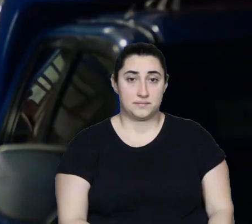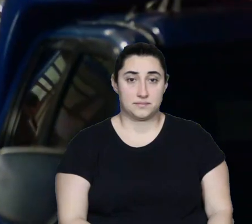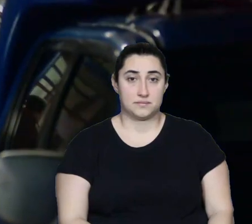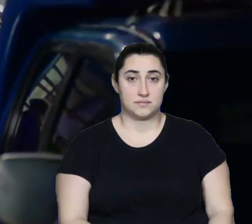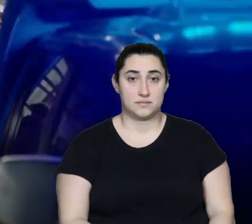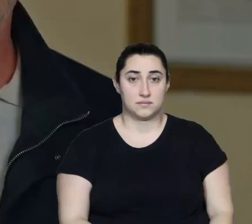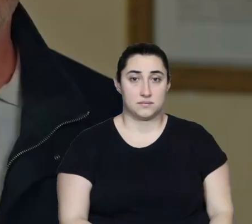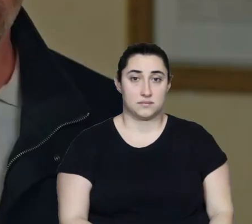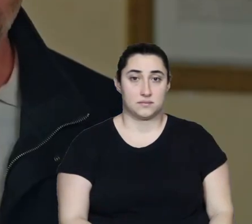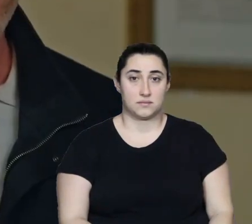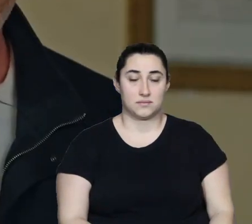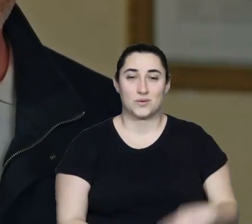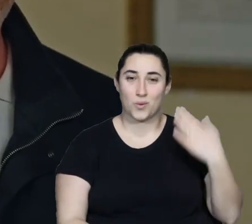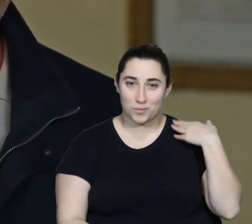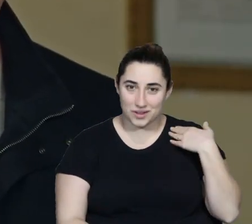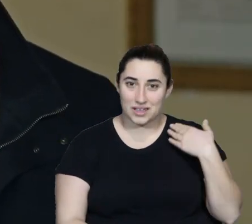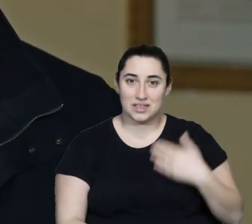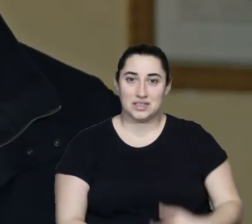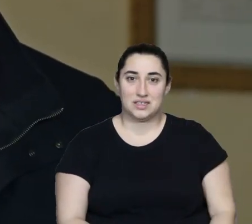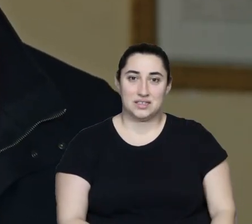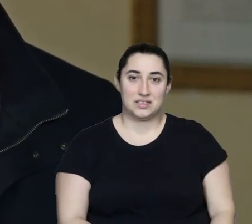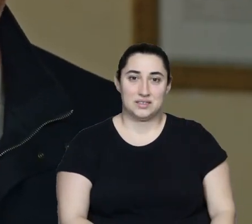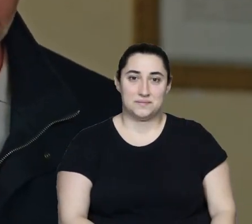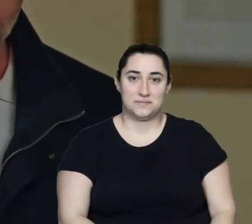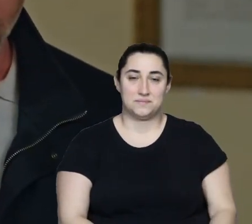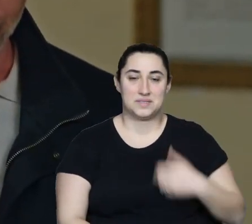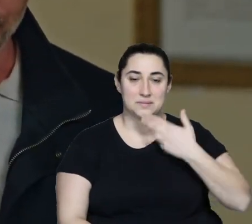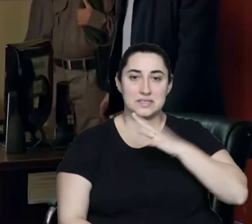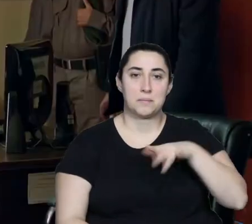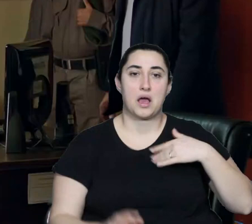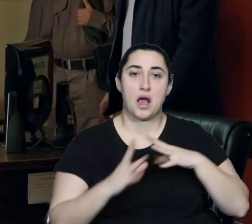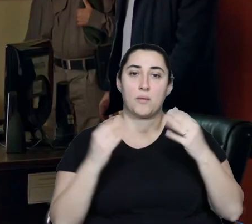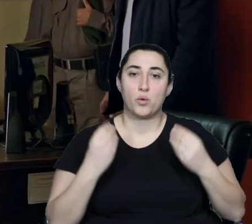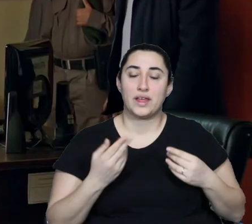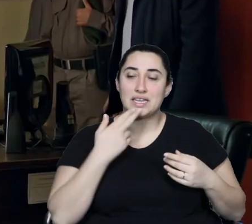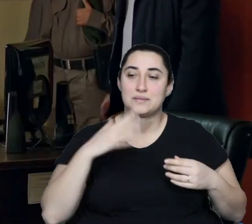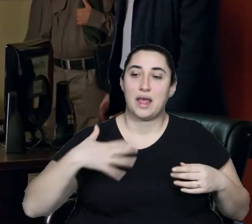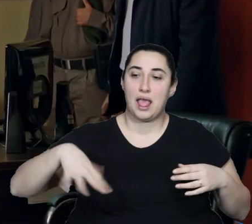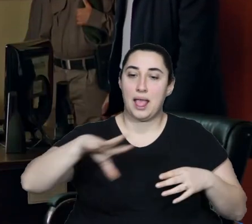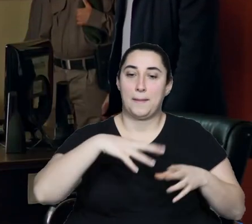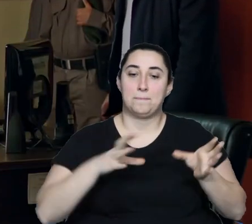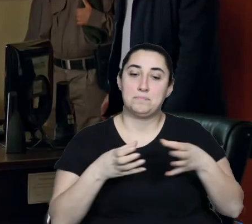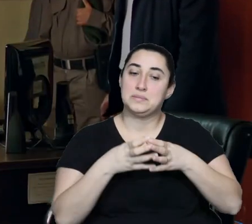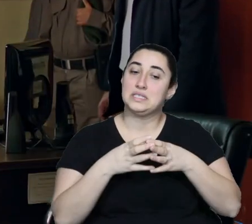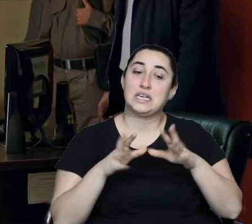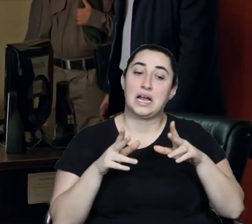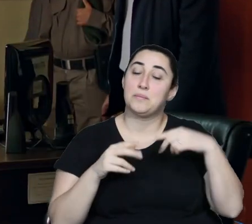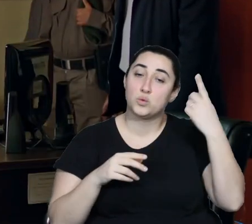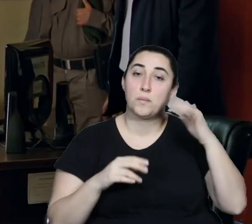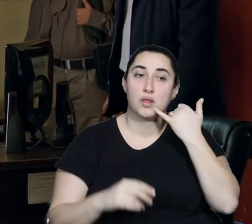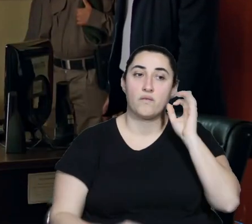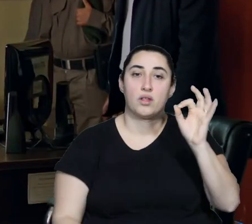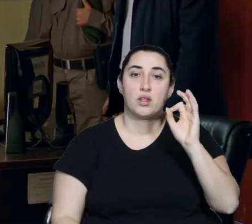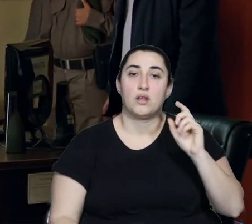Jandarma Komutanlığı. Komutanım. Kızlarım kayboldu. Yani kızlarımın hepsi bir arada diye tahmin ediyorum ama telefonla